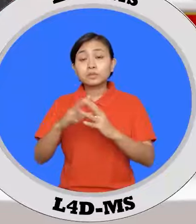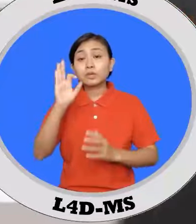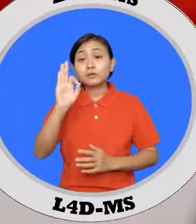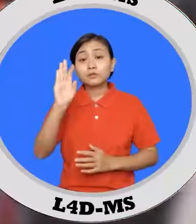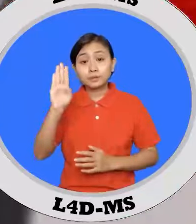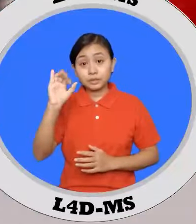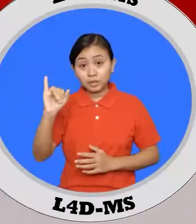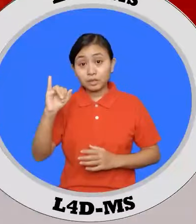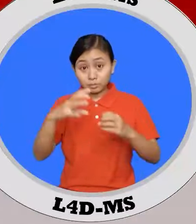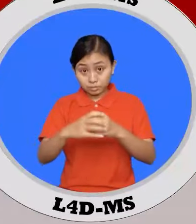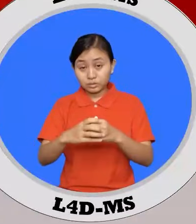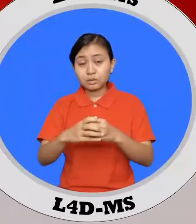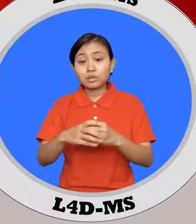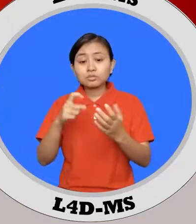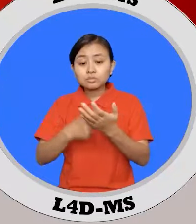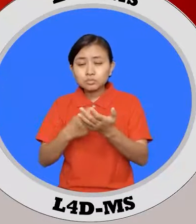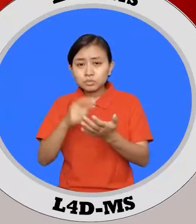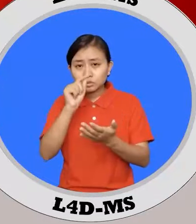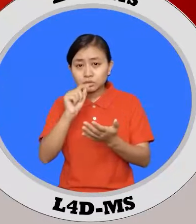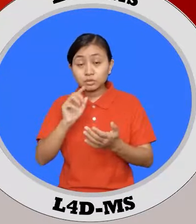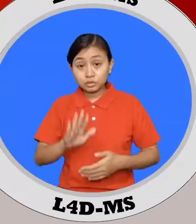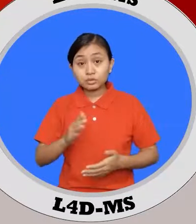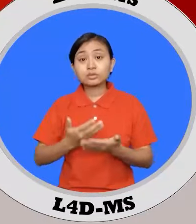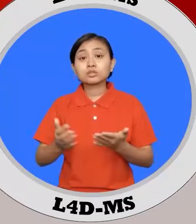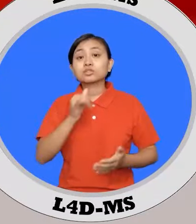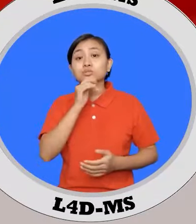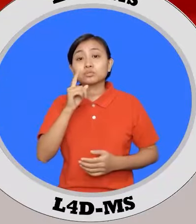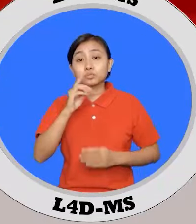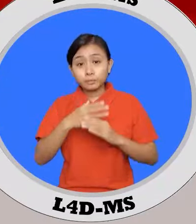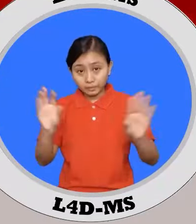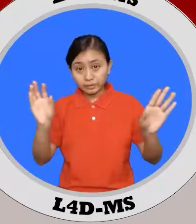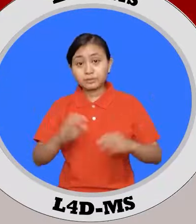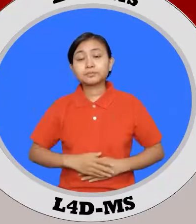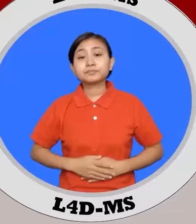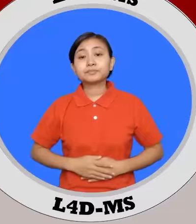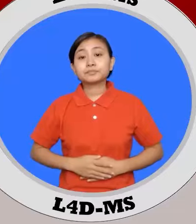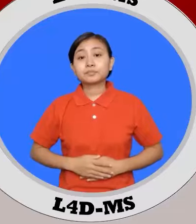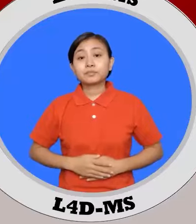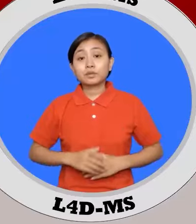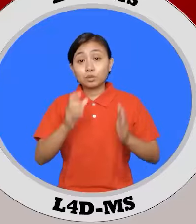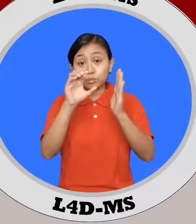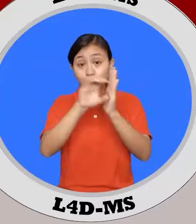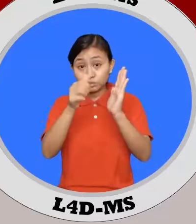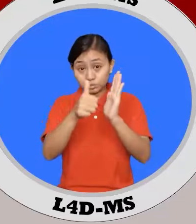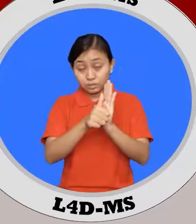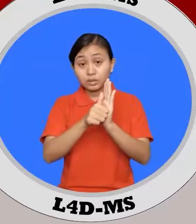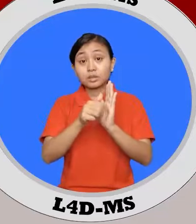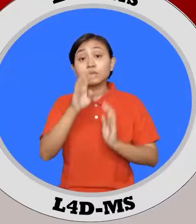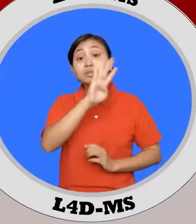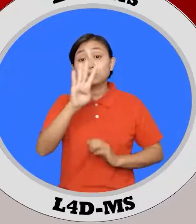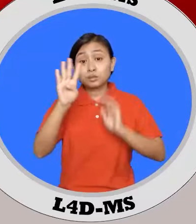နေတာပါ။အဲ့ဒီ post ကိုတော့449ယောက်က like လုပ်ထားတာကိုတွေ့ရပြီးတော့ viewer ကတော့